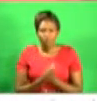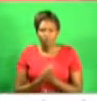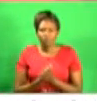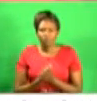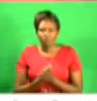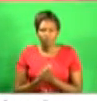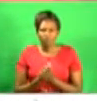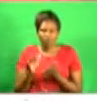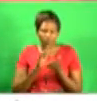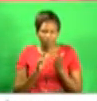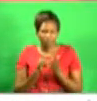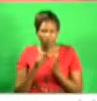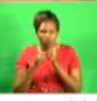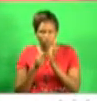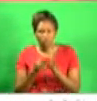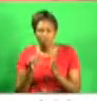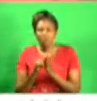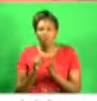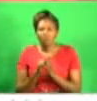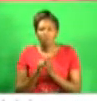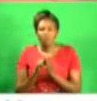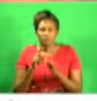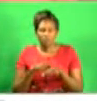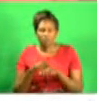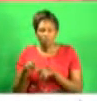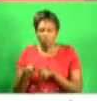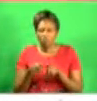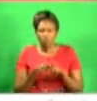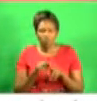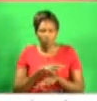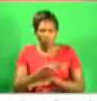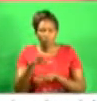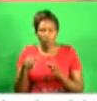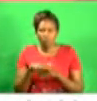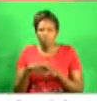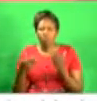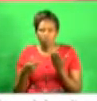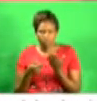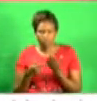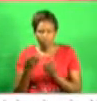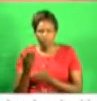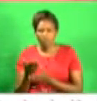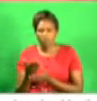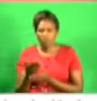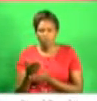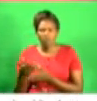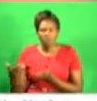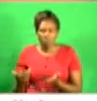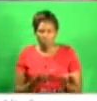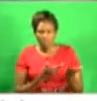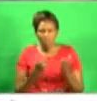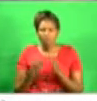ushahidi ilionyesha wakimtuhumu mwanamke huyo, vile vile ilienea katika mitandao ya kijamii na kusababisha